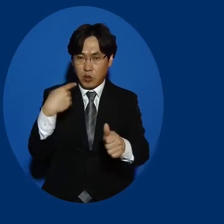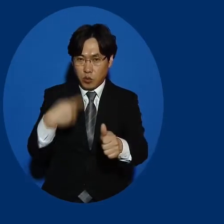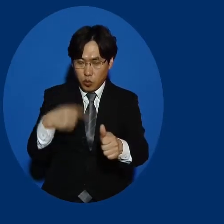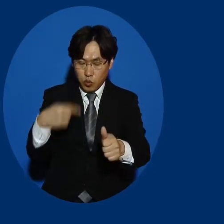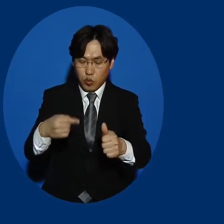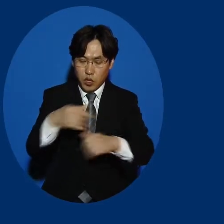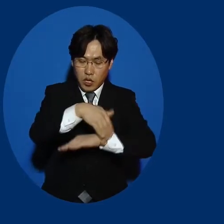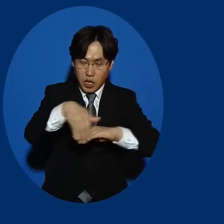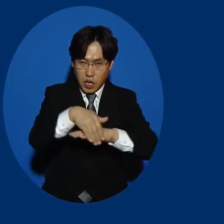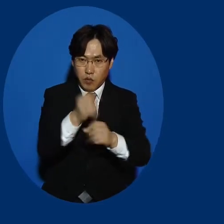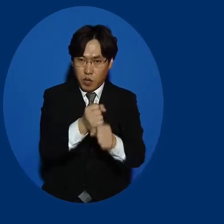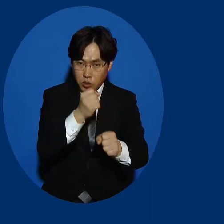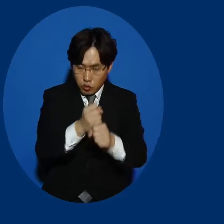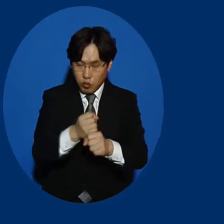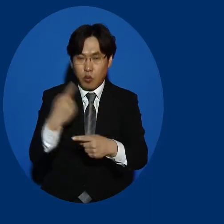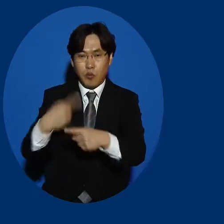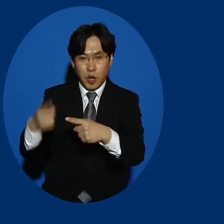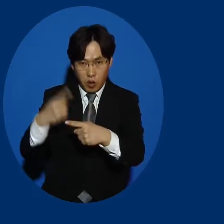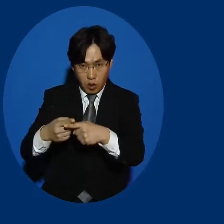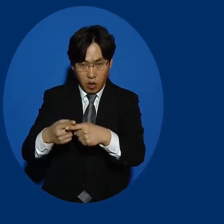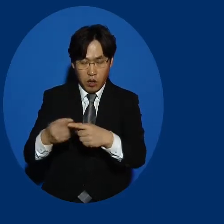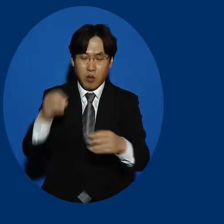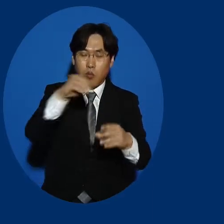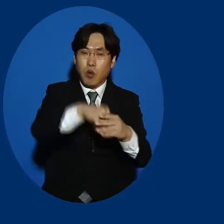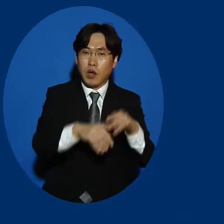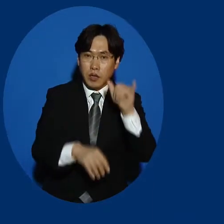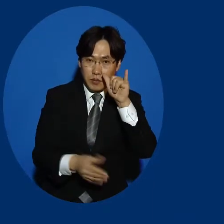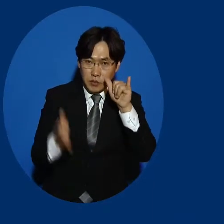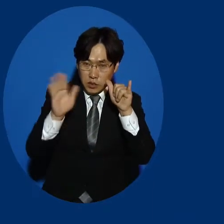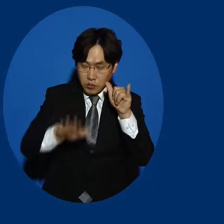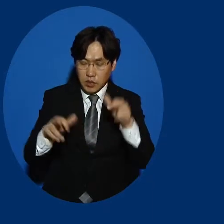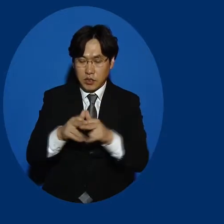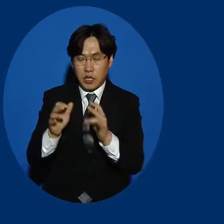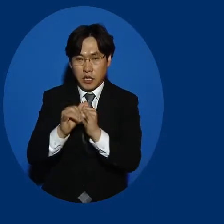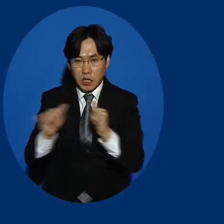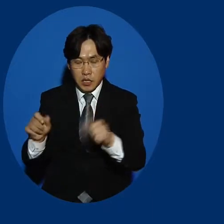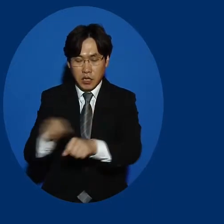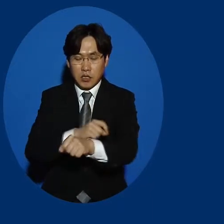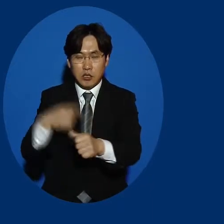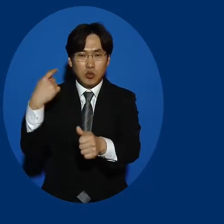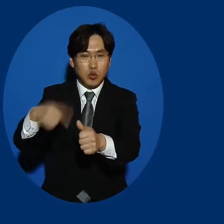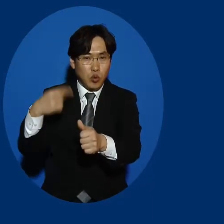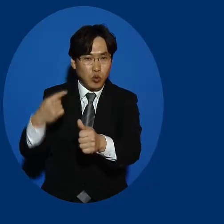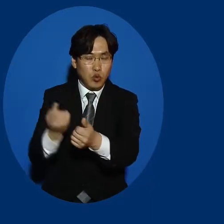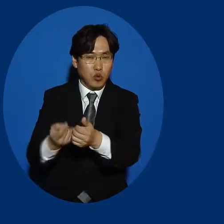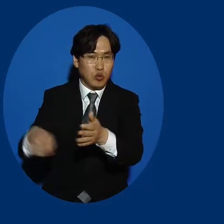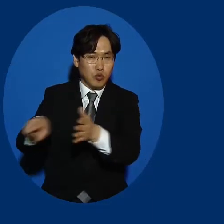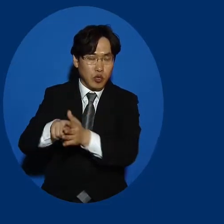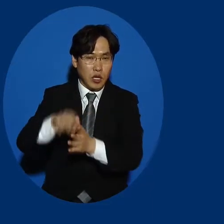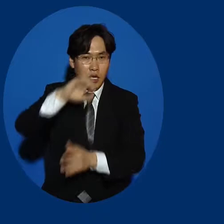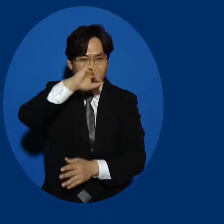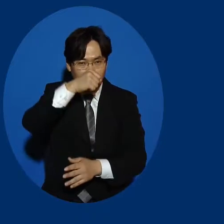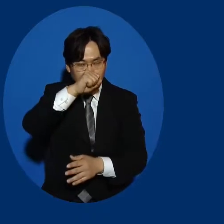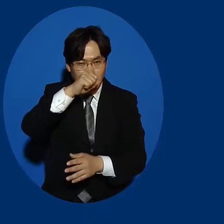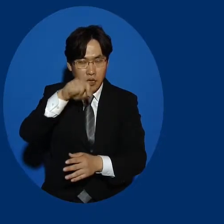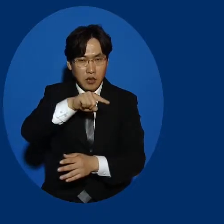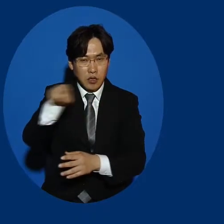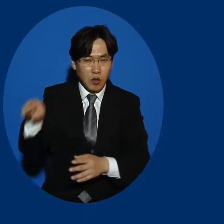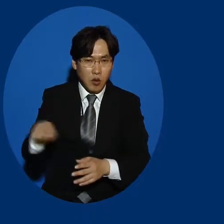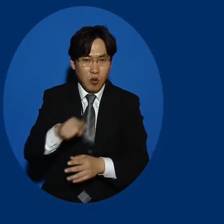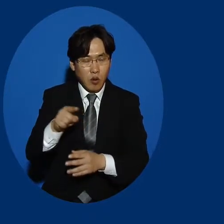수립하고 평가하도록 하였다지만 장애인 특수교육을 위한 예산과 법률안은